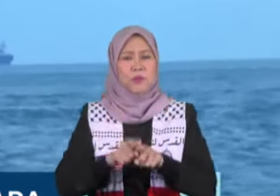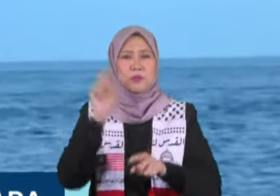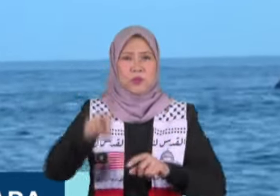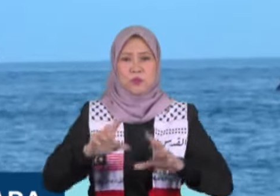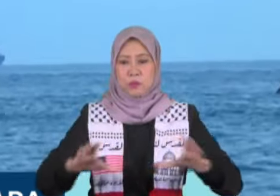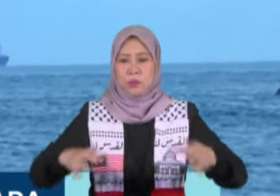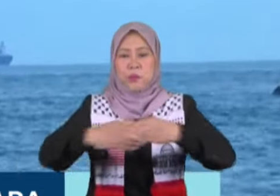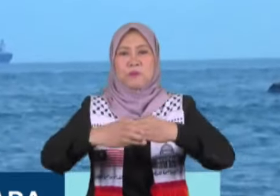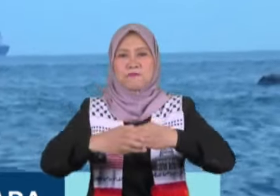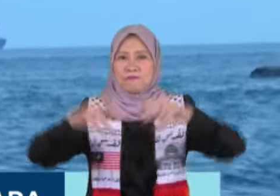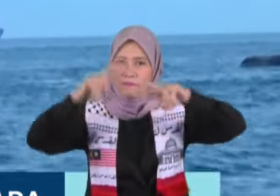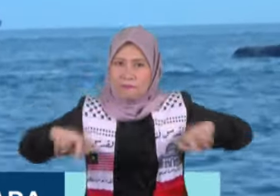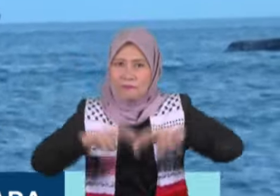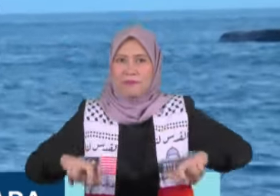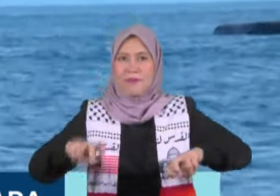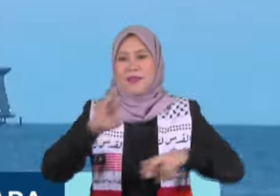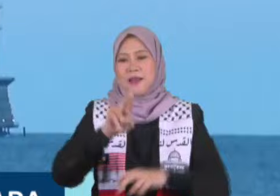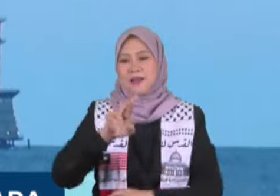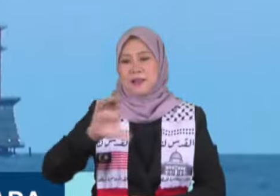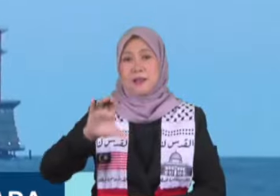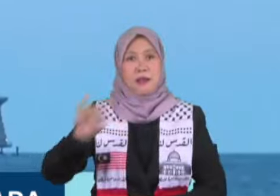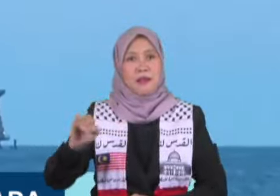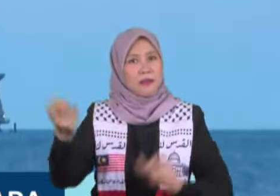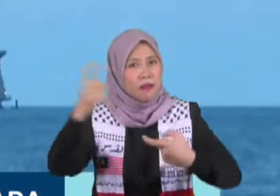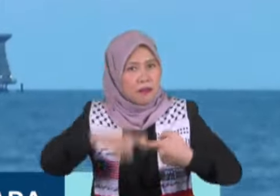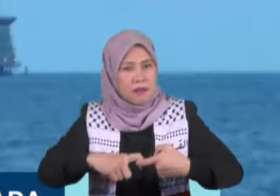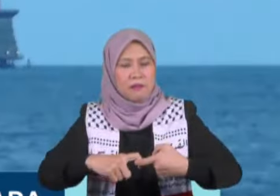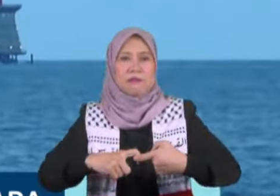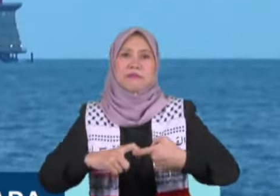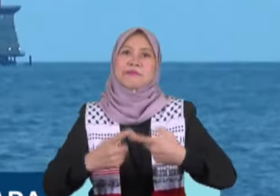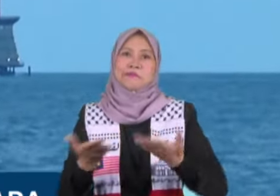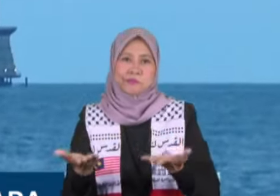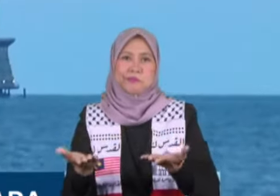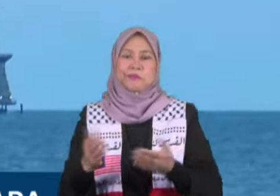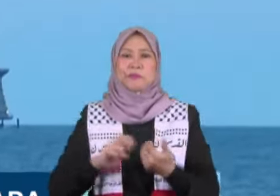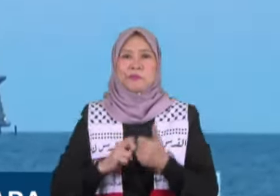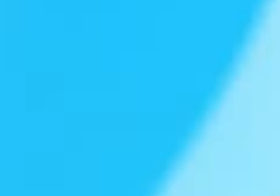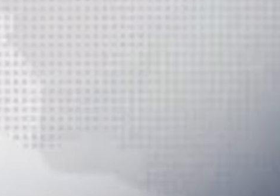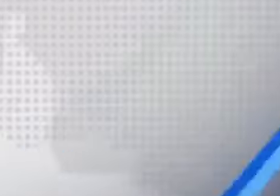adakan Suruhanjaya Siasatan Diraja RCI berkaitan isu ini.